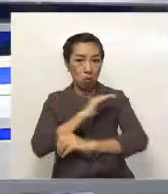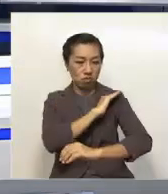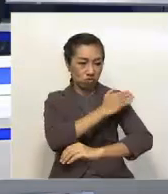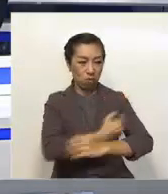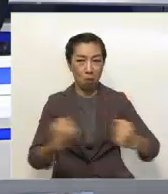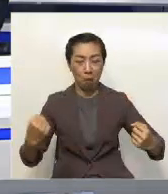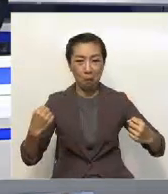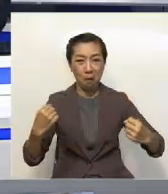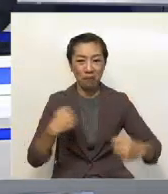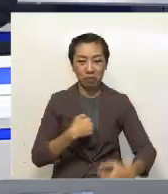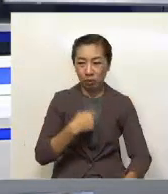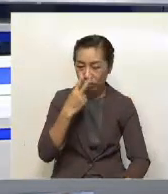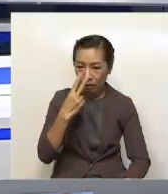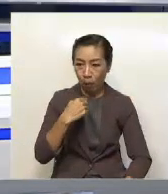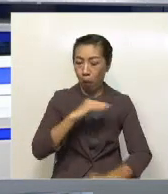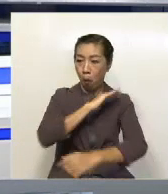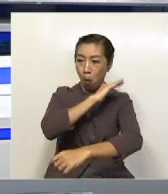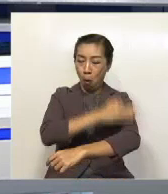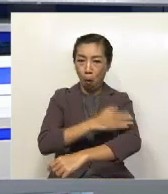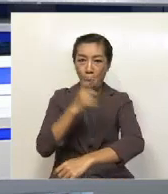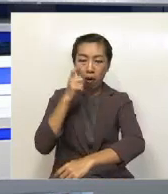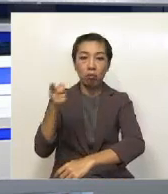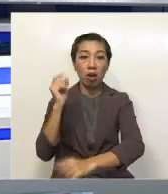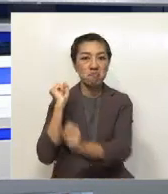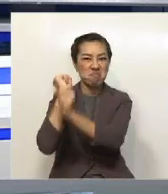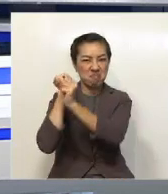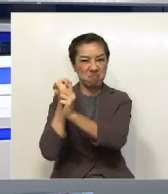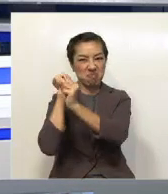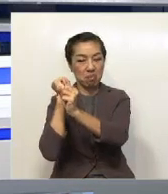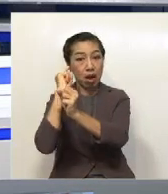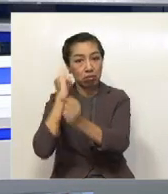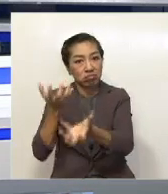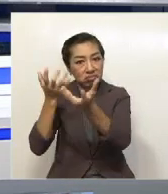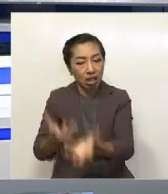ใหญ่มากผมไปดูเนี่ยโหกล้ามใหญ่ทุกคนนะครับเพราะว่าแบกของเนี่ยเ